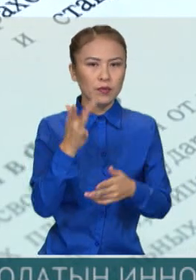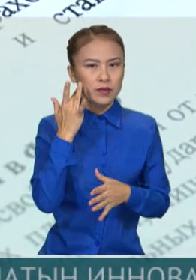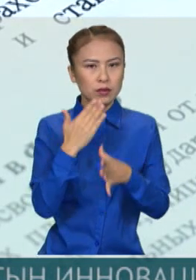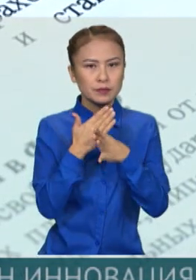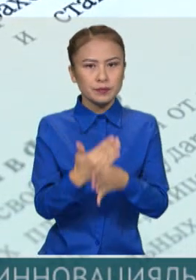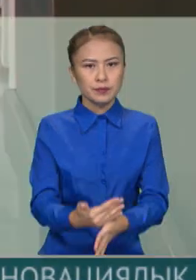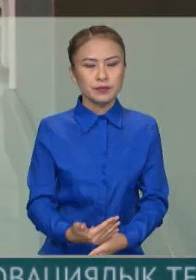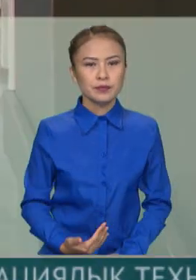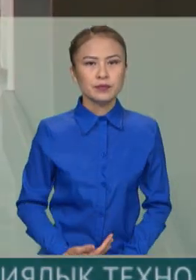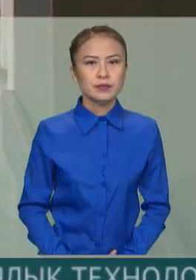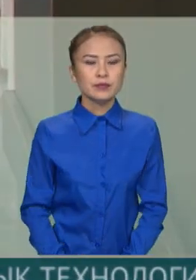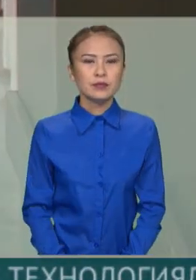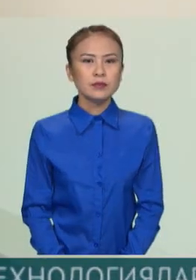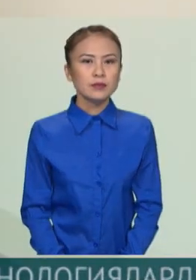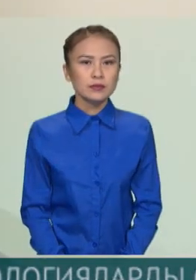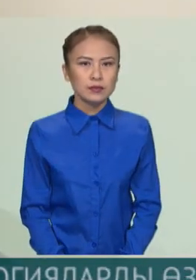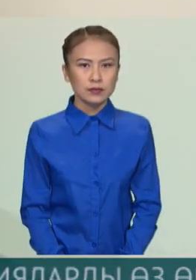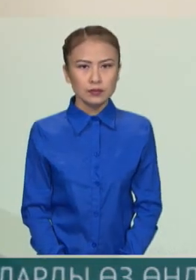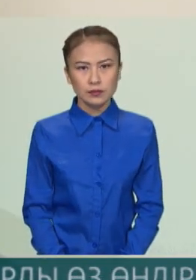көмек алады, дейді.